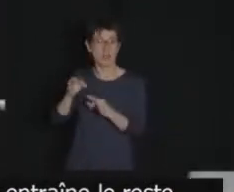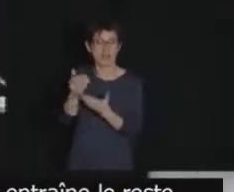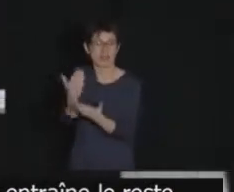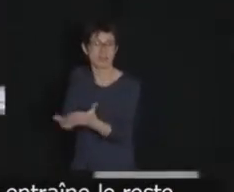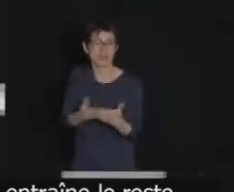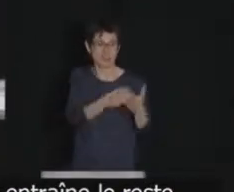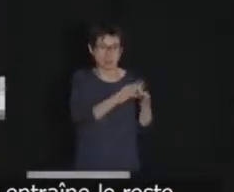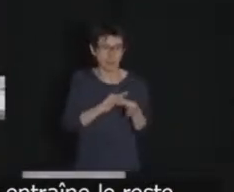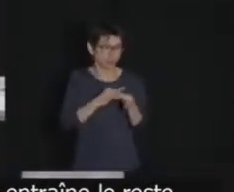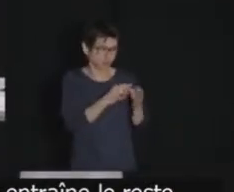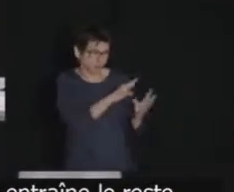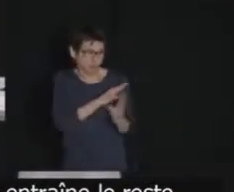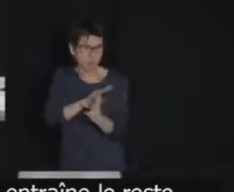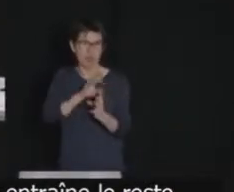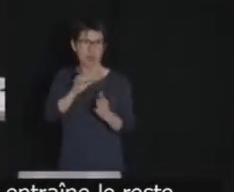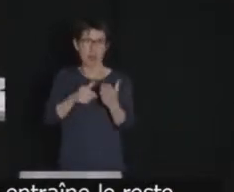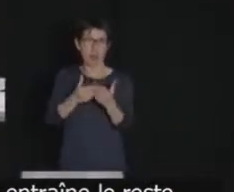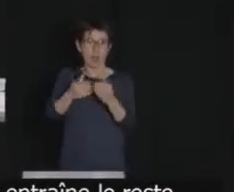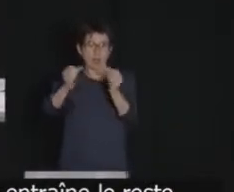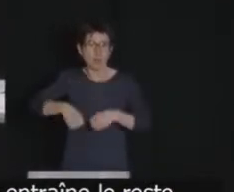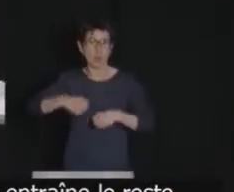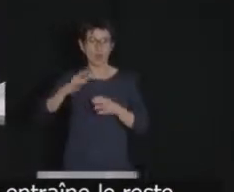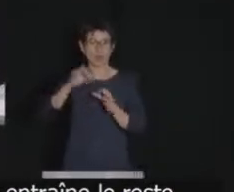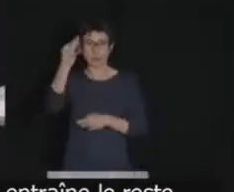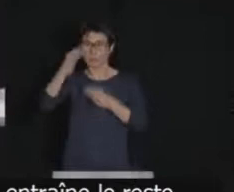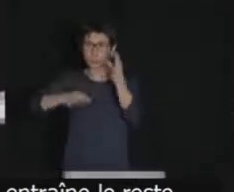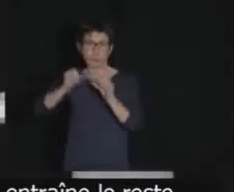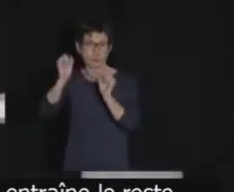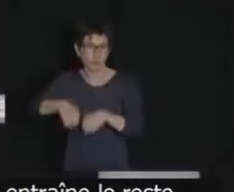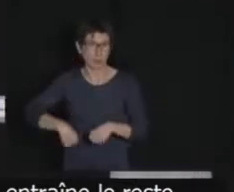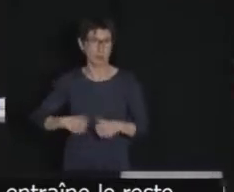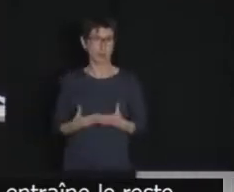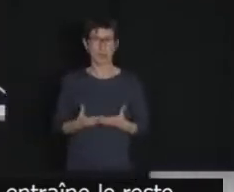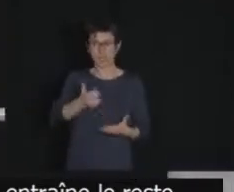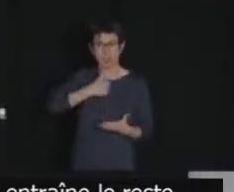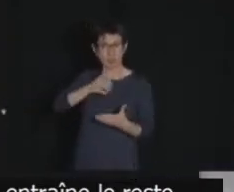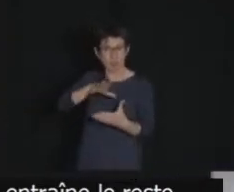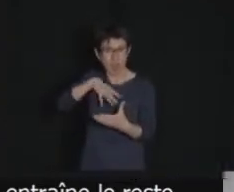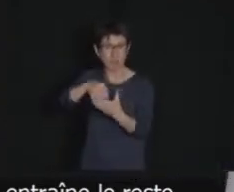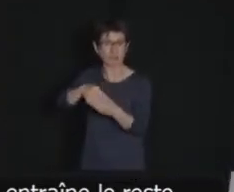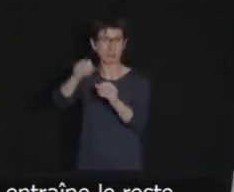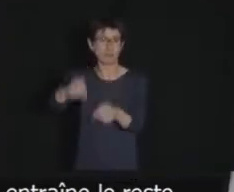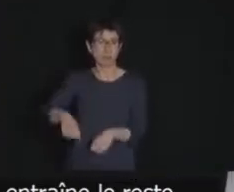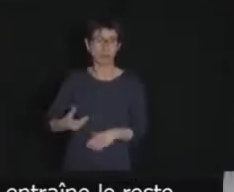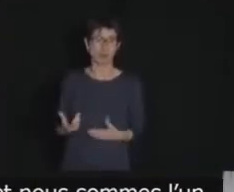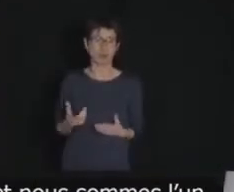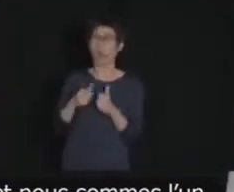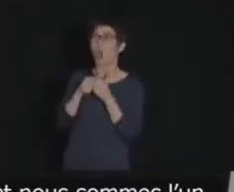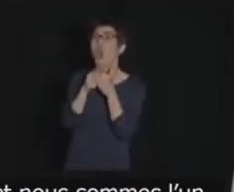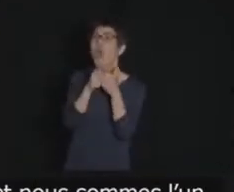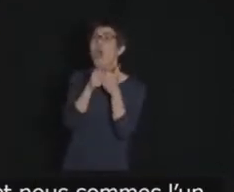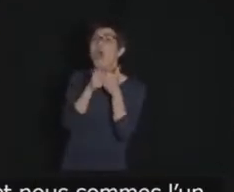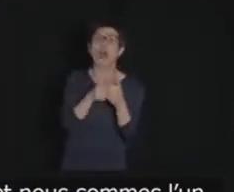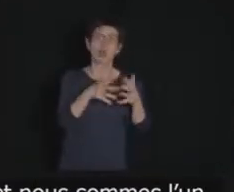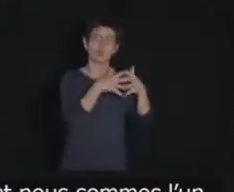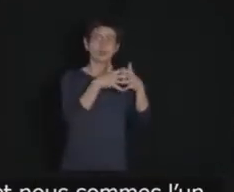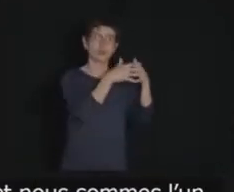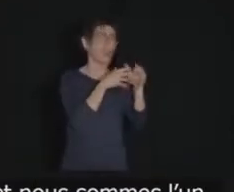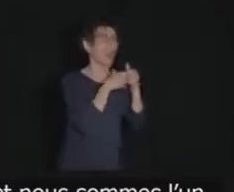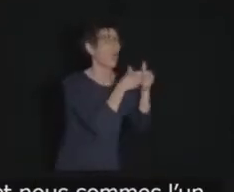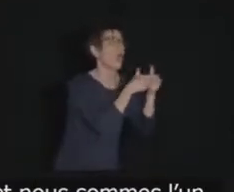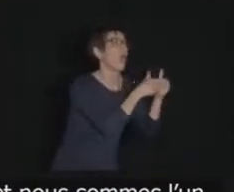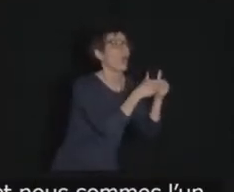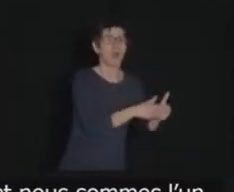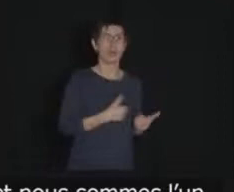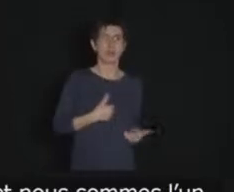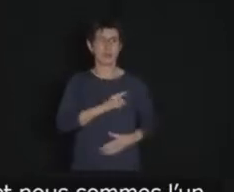Je veux qu'on ait confiance en nous-mêmes et qu'on sache qu'on peut faire tout ça. Et que ce siècle nouveau qui arrive, on peut y participer, non pas